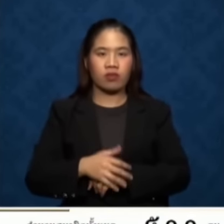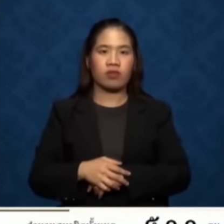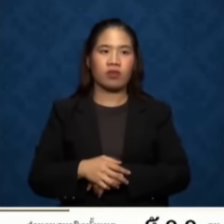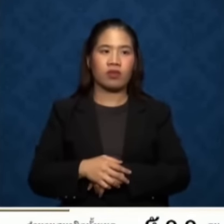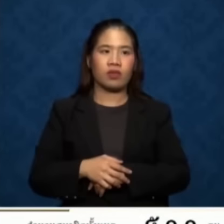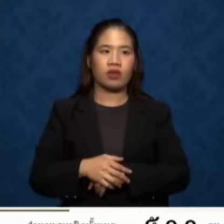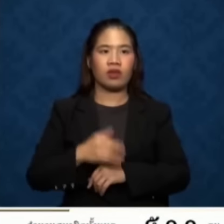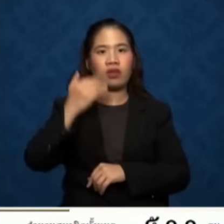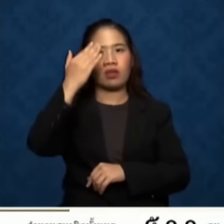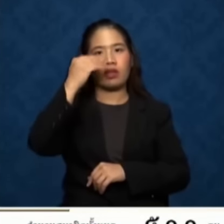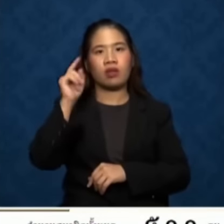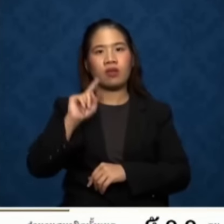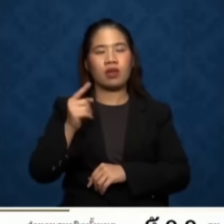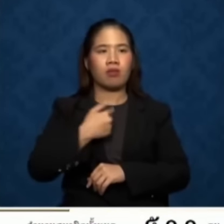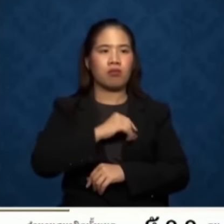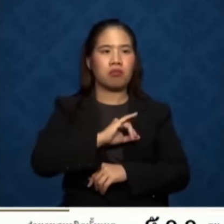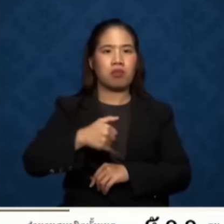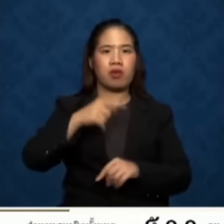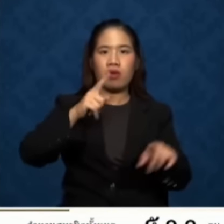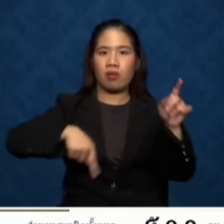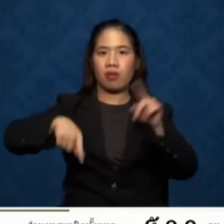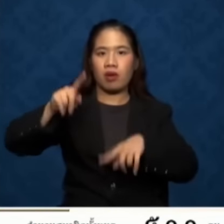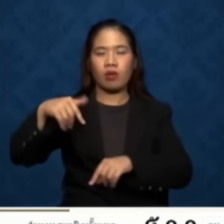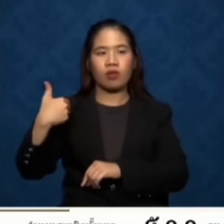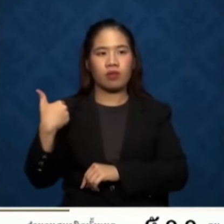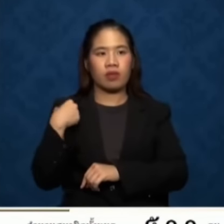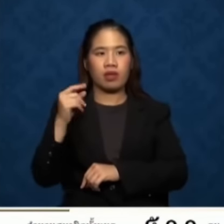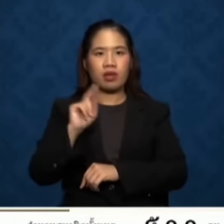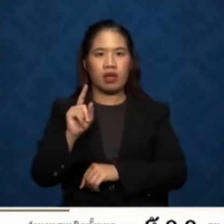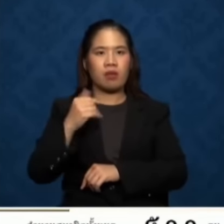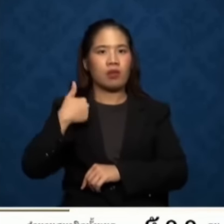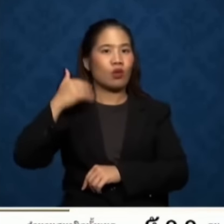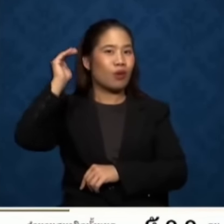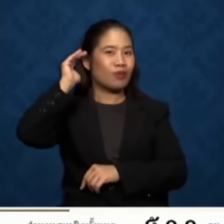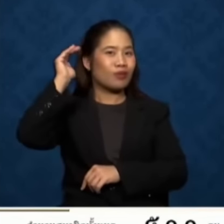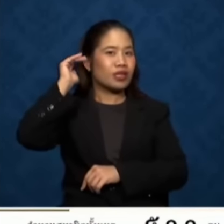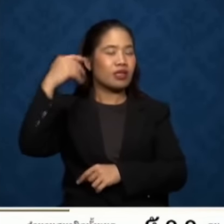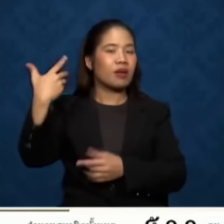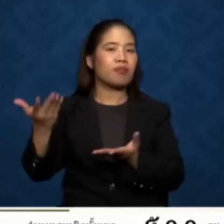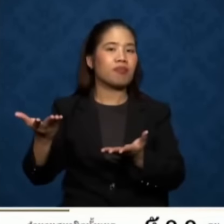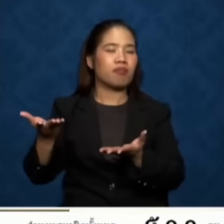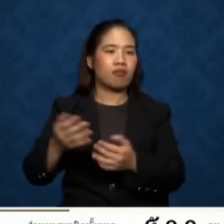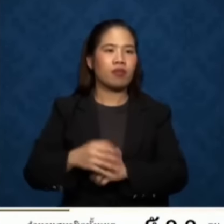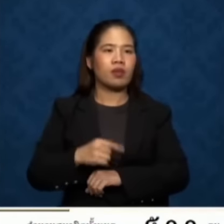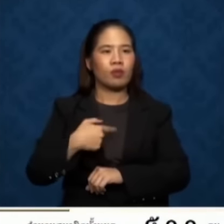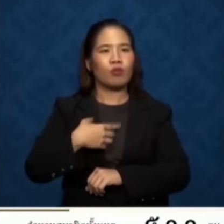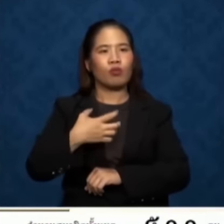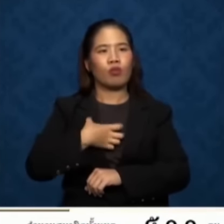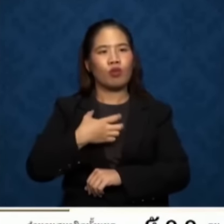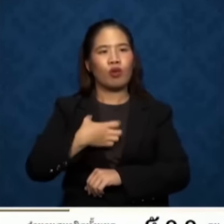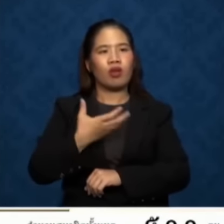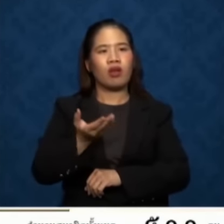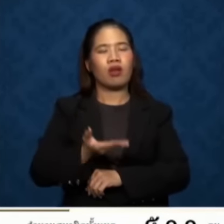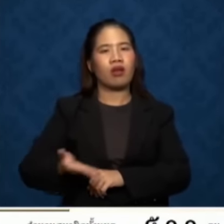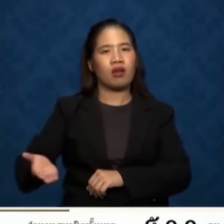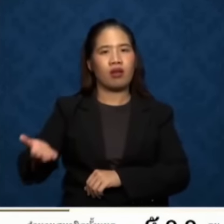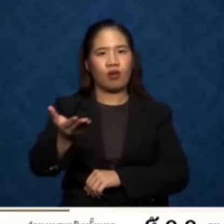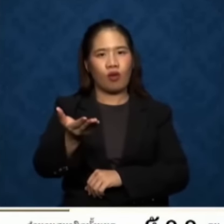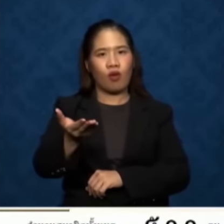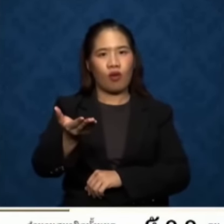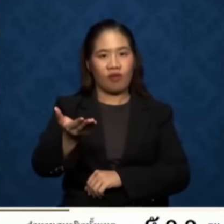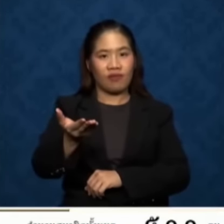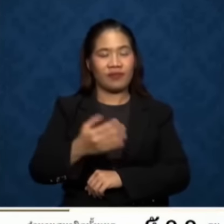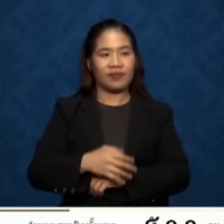พราะว่าบางคนอาจจะมีความเชื่อไปอย่างนั้นผมก็อยากจะขอความเป็นธรรมนะ